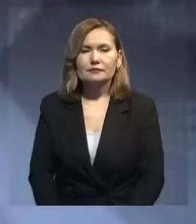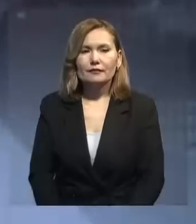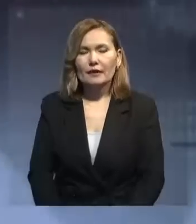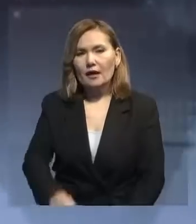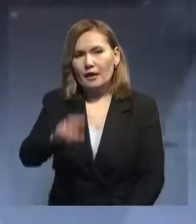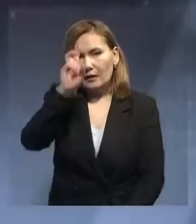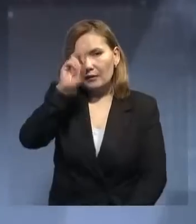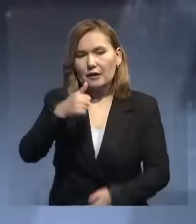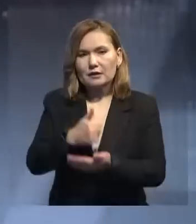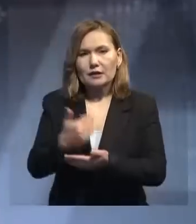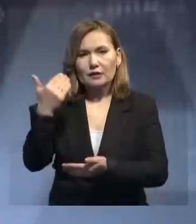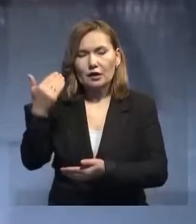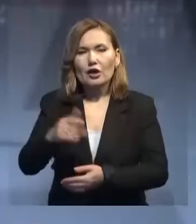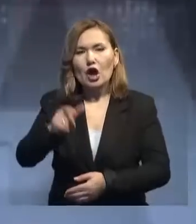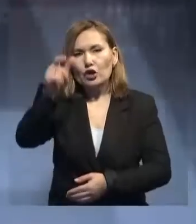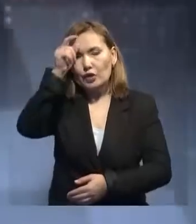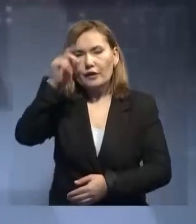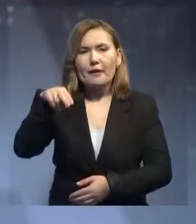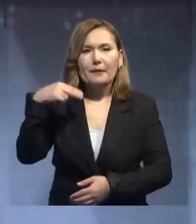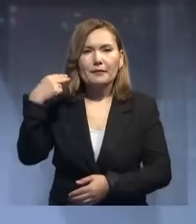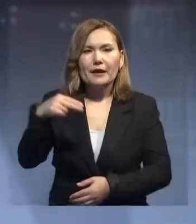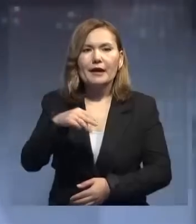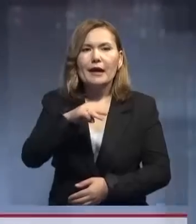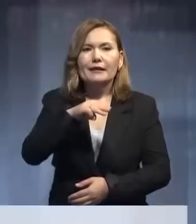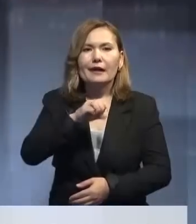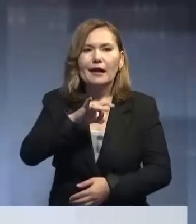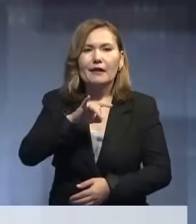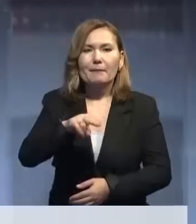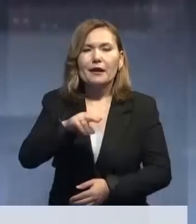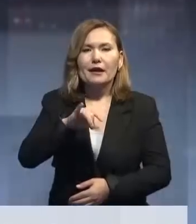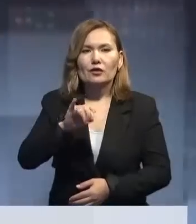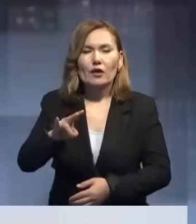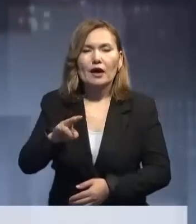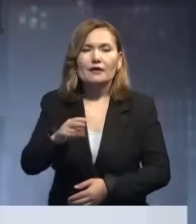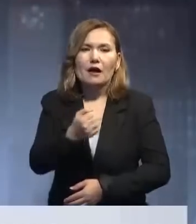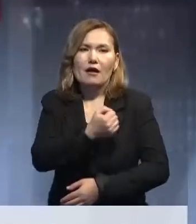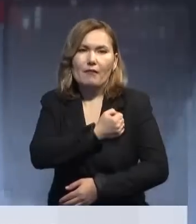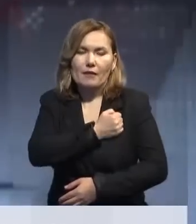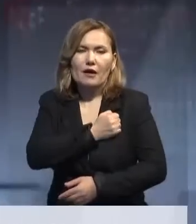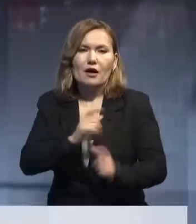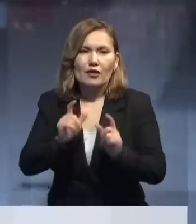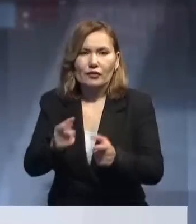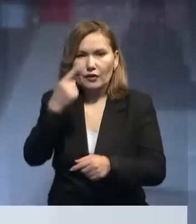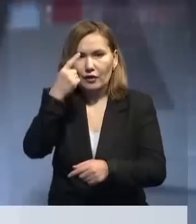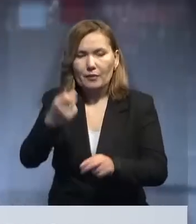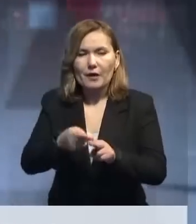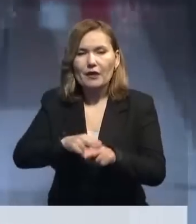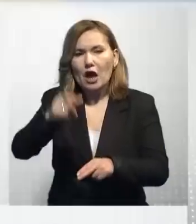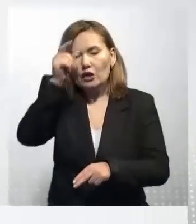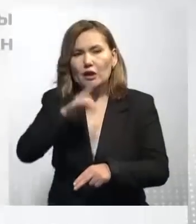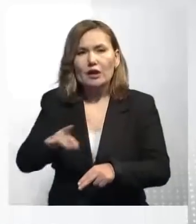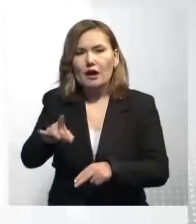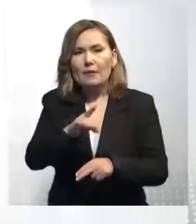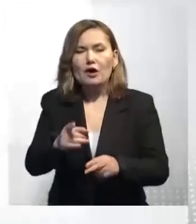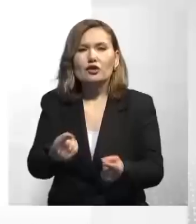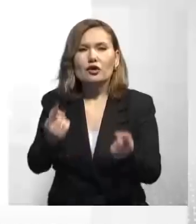жоқ. Мемлекет басшысы Түркия президенті Режеп Тайып Ердоғанға көңіл айту жеделхатын жолдады. Түркия республикасында